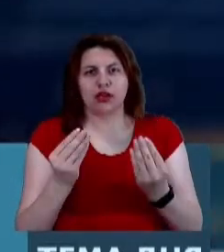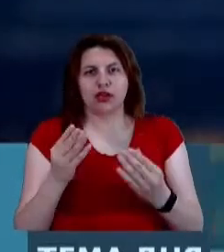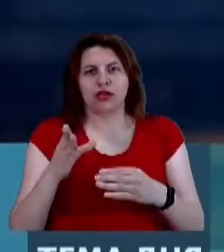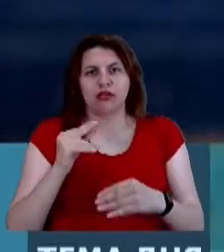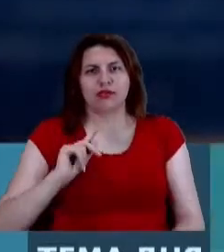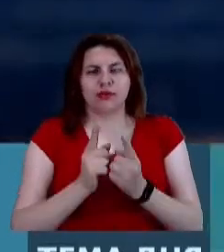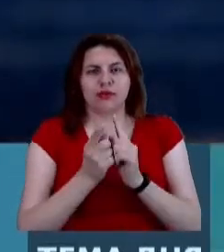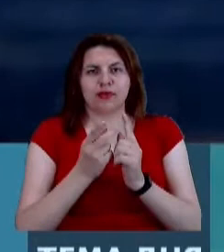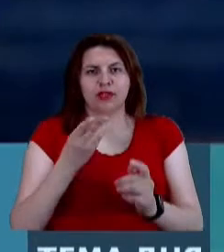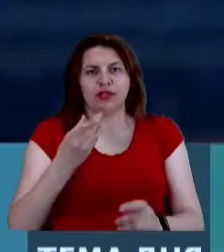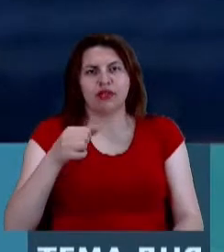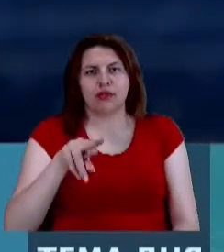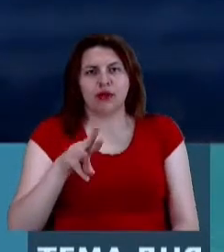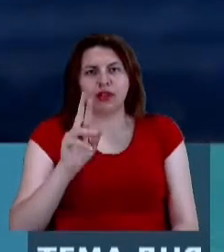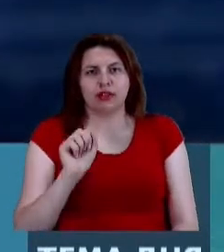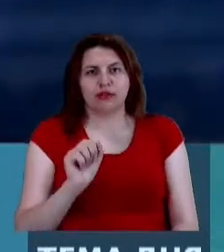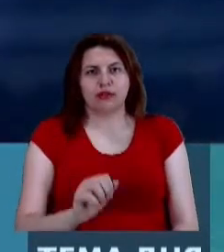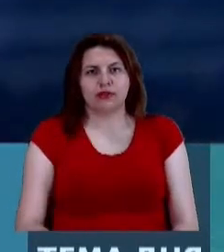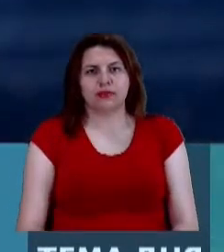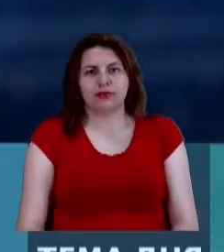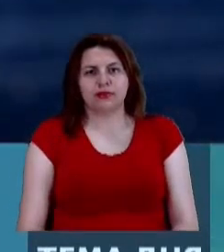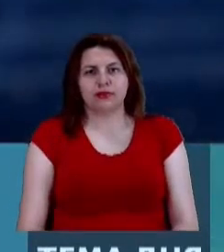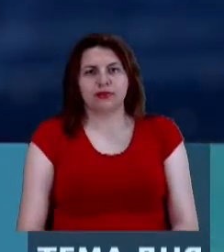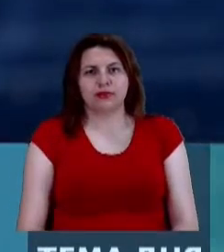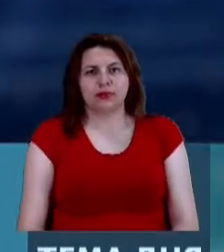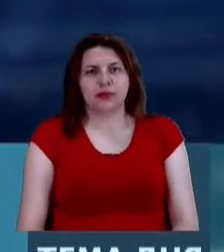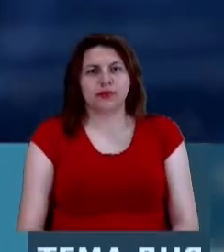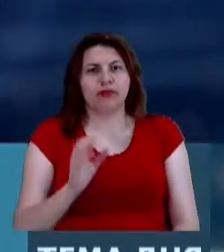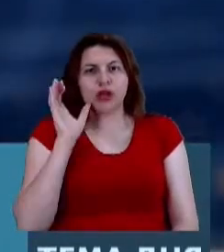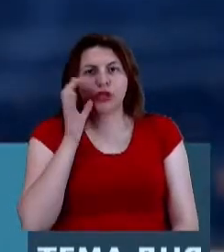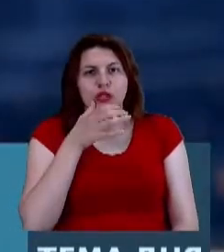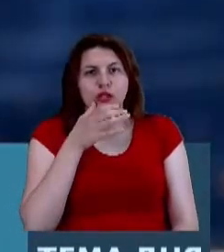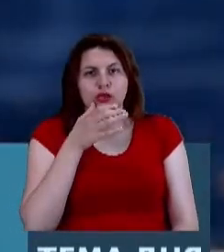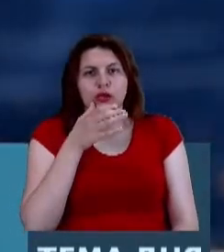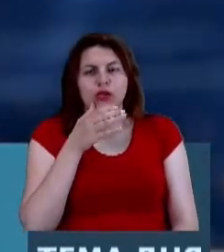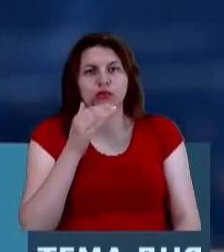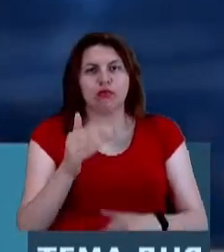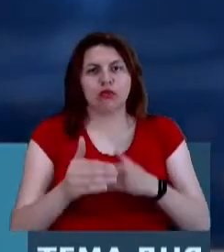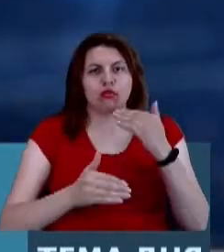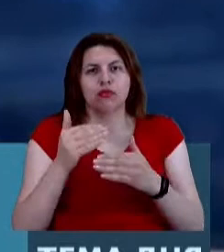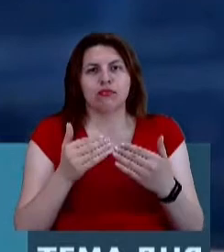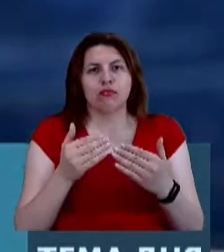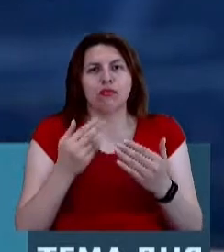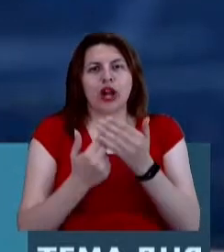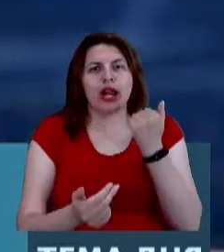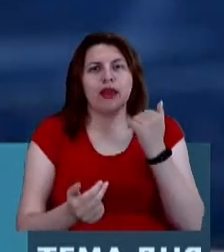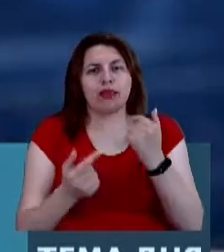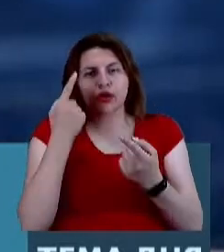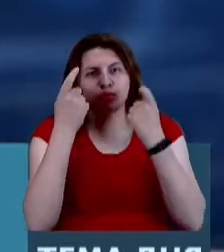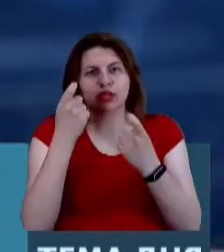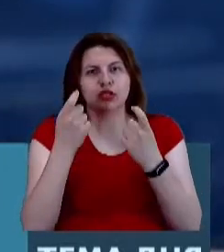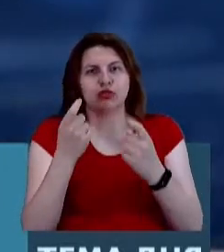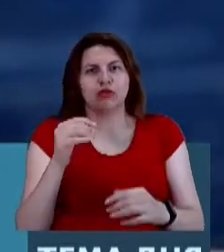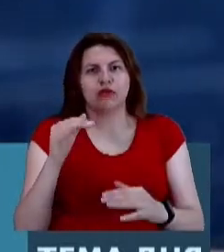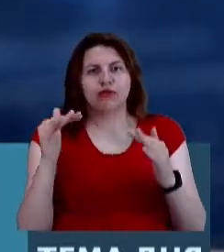працює сурдоперекладачка Наталія Маленка. Ми достатньо серйозно програємо інформаційну війну, і у нас, на жаль, не звертають на це